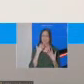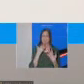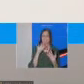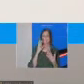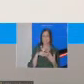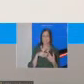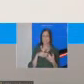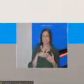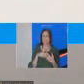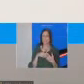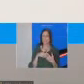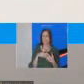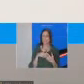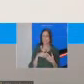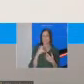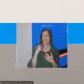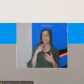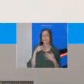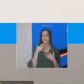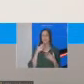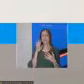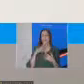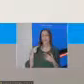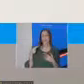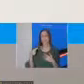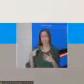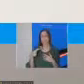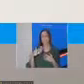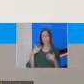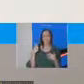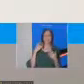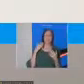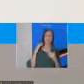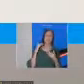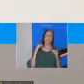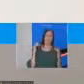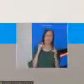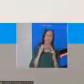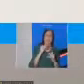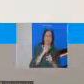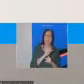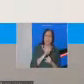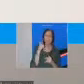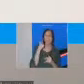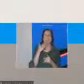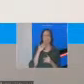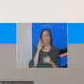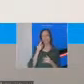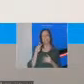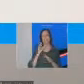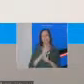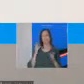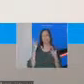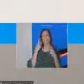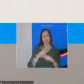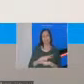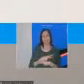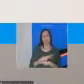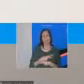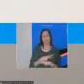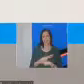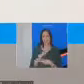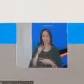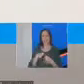הייתי רוצה שתסבירי קצת על ג'יי סטריט לעומת אייפאק, אוקיי? קצת לתת רקע, כי אני חושבת שבישראל יש איזושהי חוסר